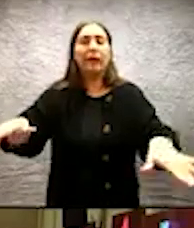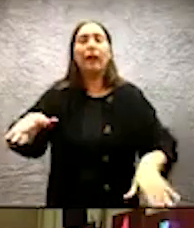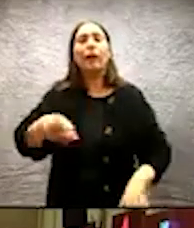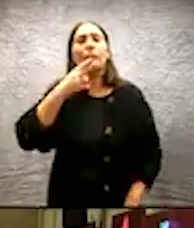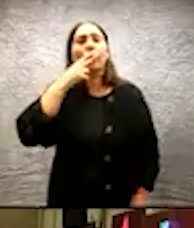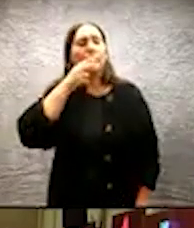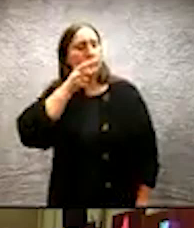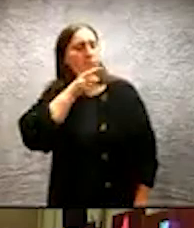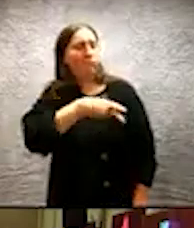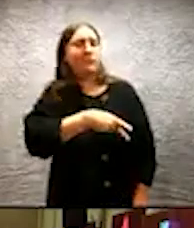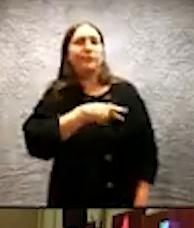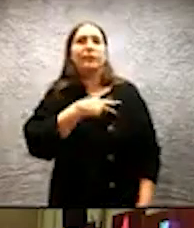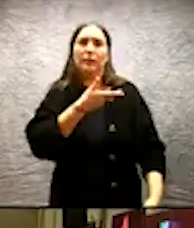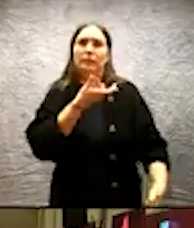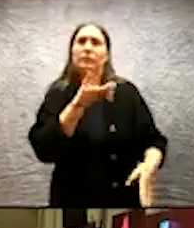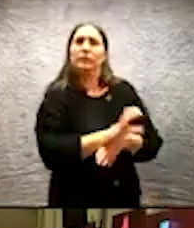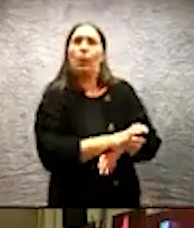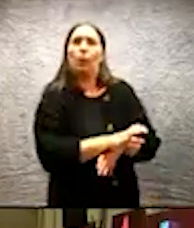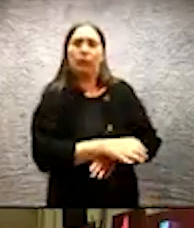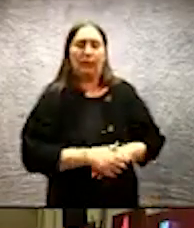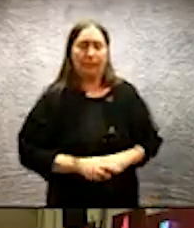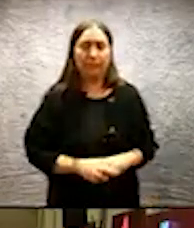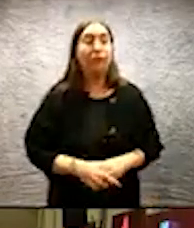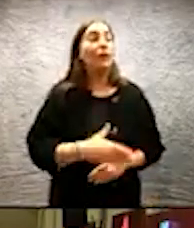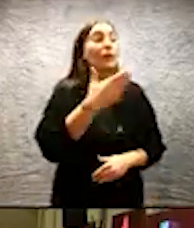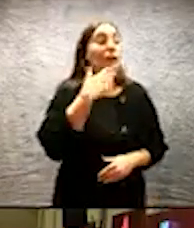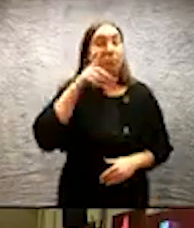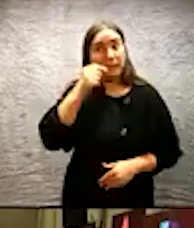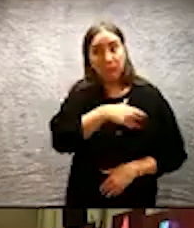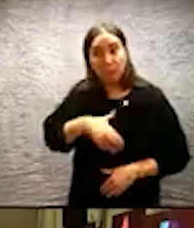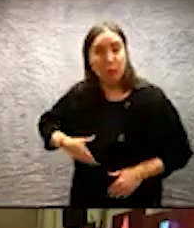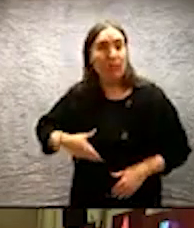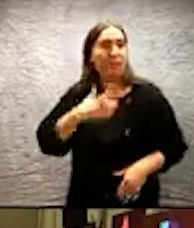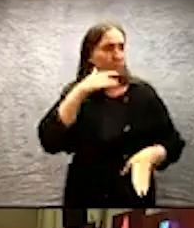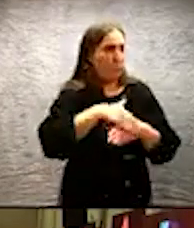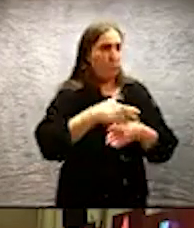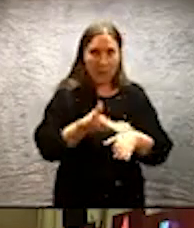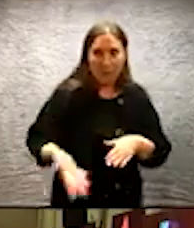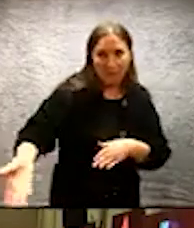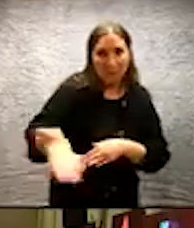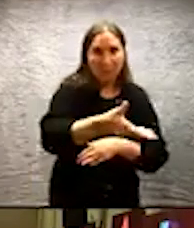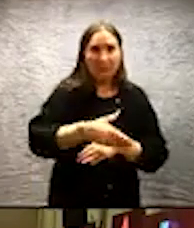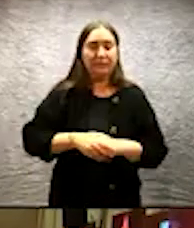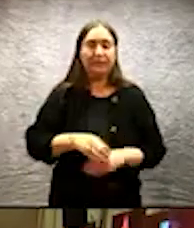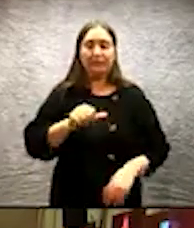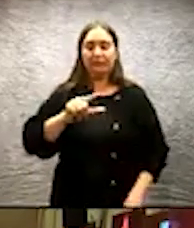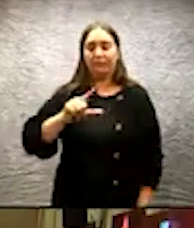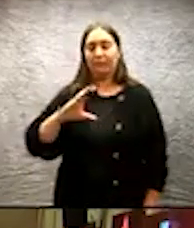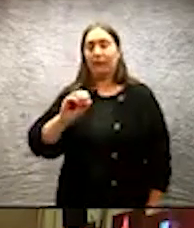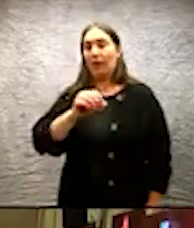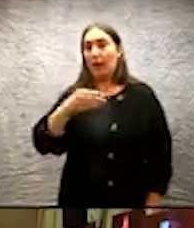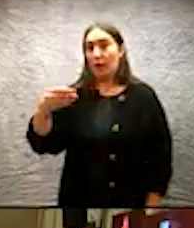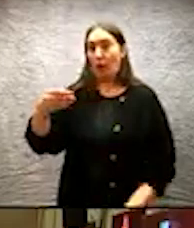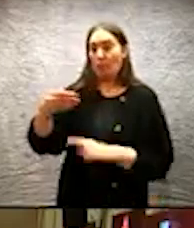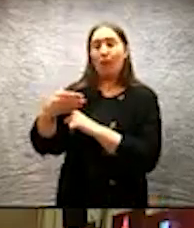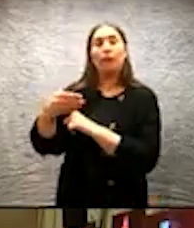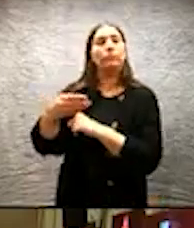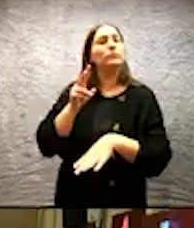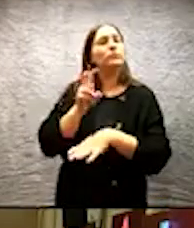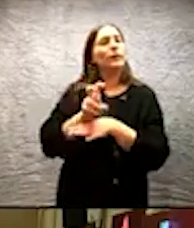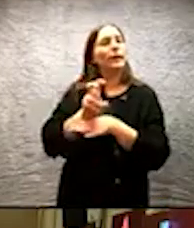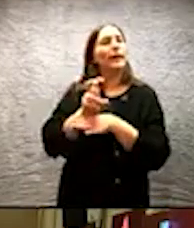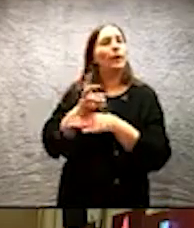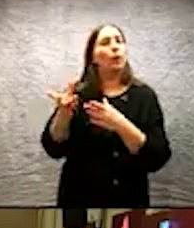sol. Monsieur Six. Oui, merci Monsieur le maire. Bonsoir à toutes et tous. Donc Alcom est un